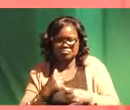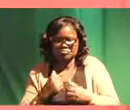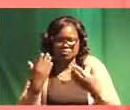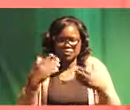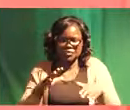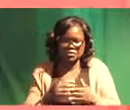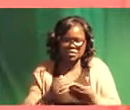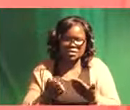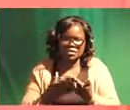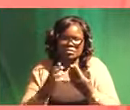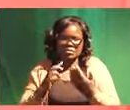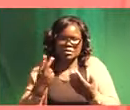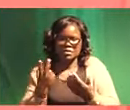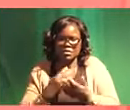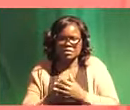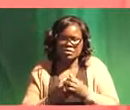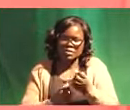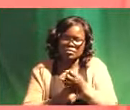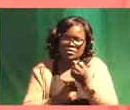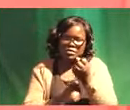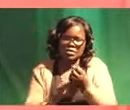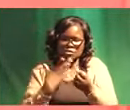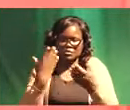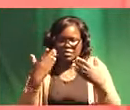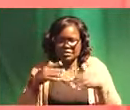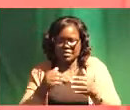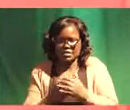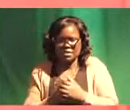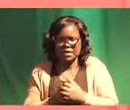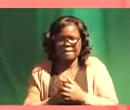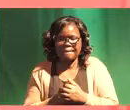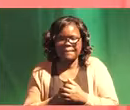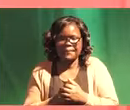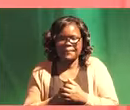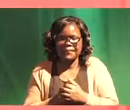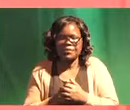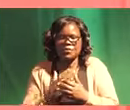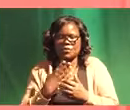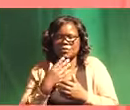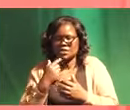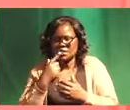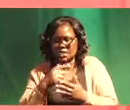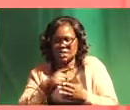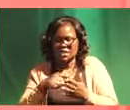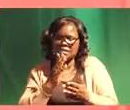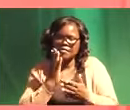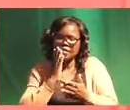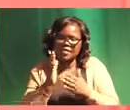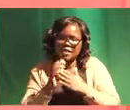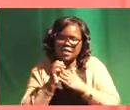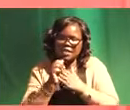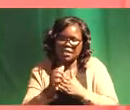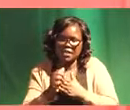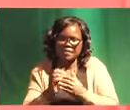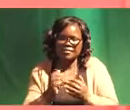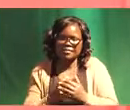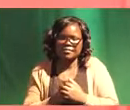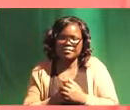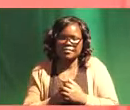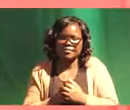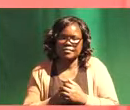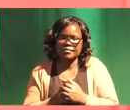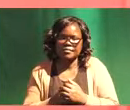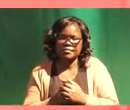tumalizie, tusaidie, tupige jeki tuweze kumaliza stadium zetu. Nataka kusema hivi kama mama kiongozi, ndio nikukaribishe